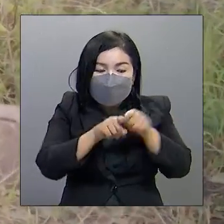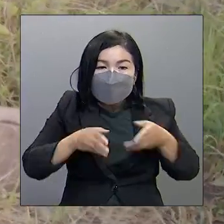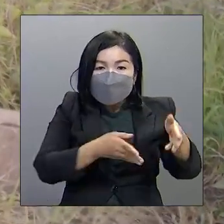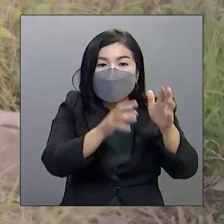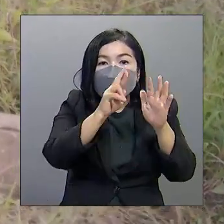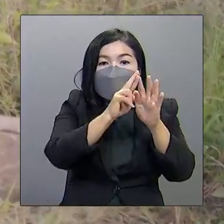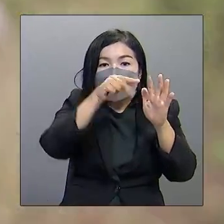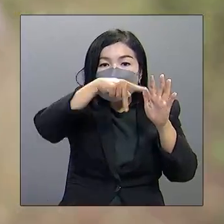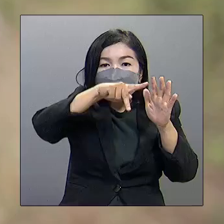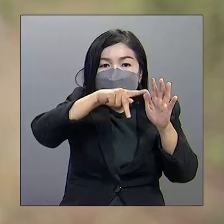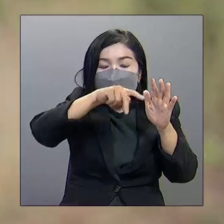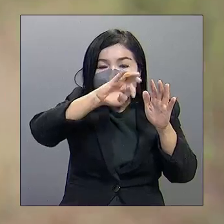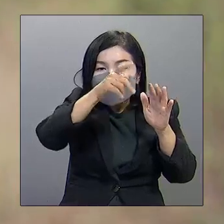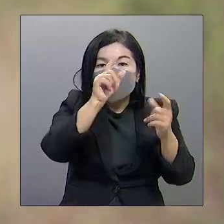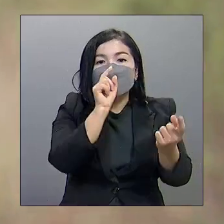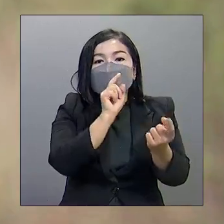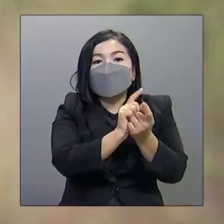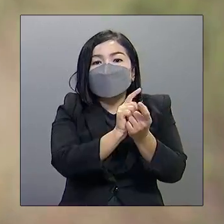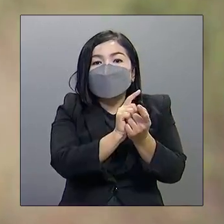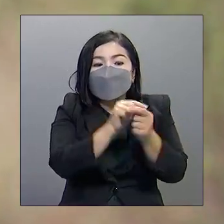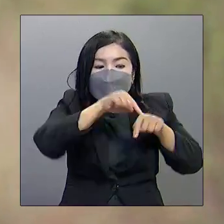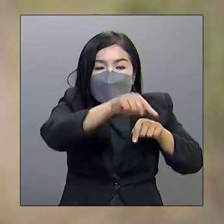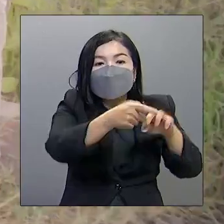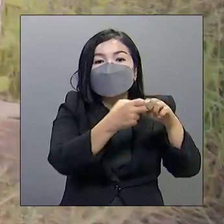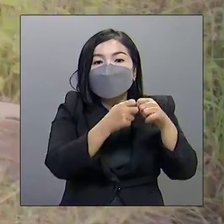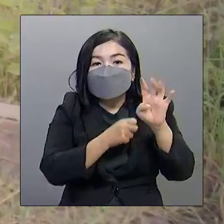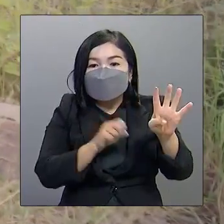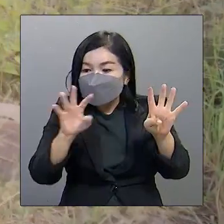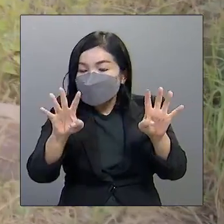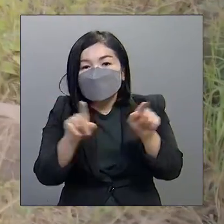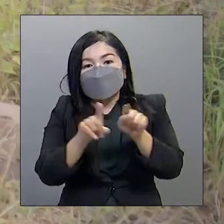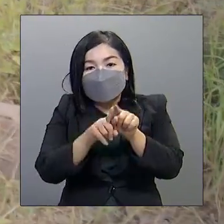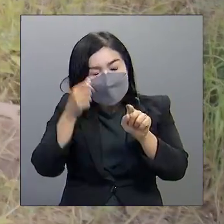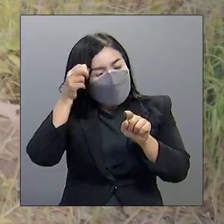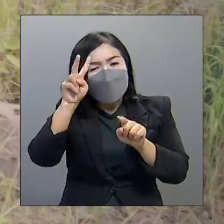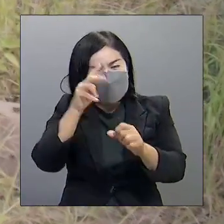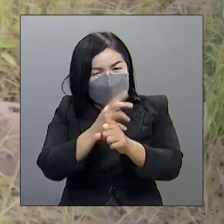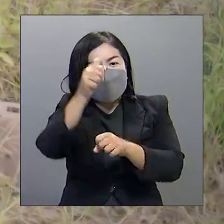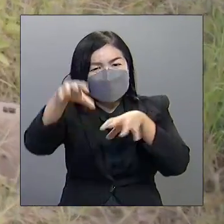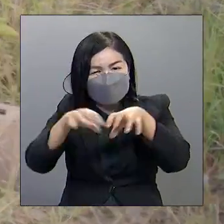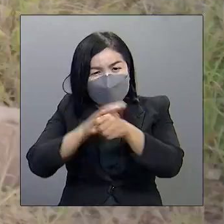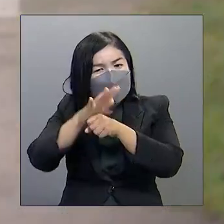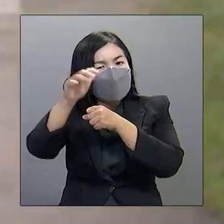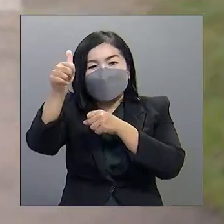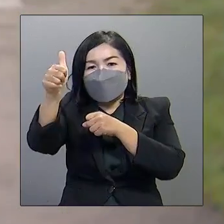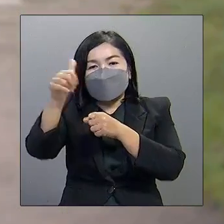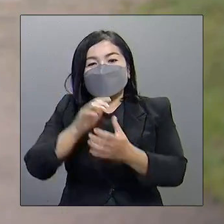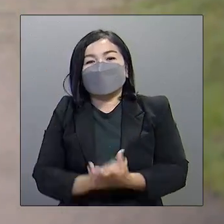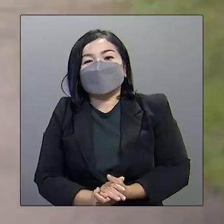ซ่อมทันไหม ทันครับคือจริงๆระดมกันมานะครับแป๊บเดียว2วัน ใช่เพราะว่าแบ็คโฮก็อยู่ในลำน้ำแล้วไม่ต้องขนย้าย